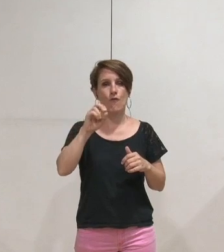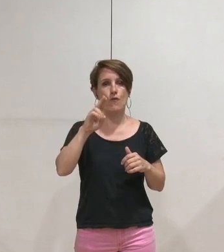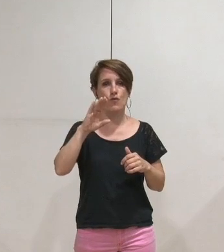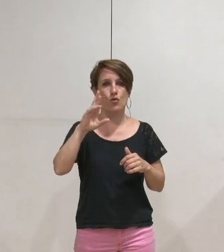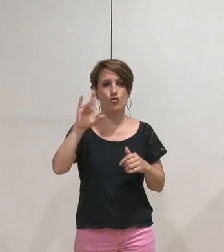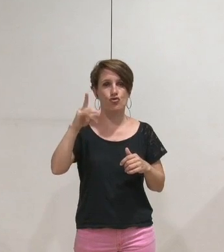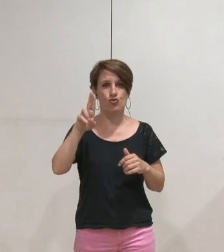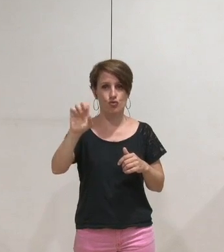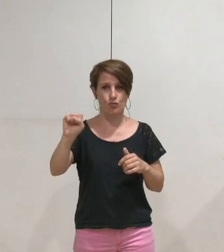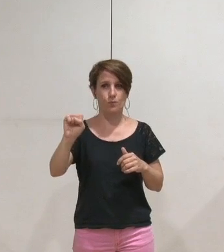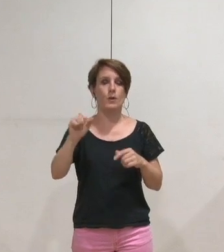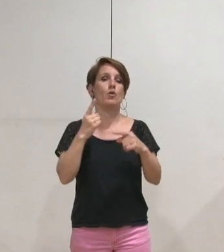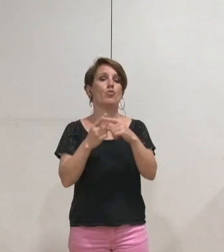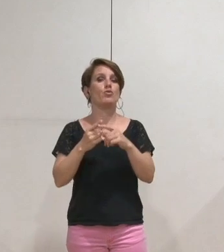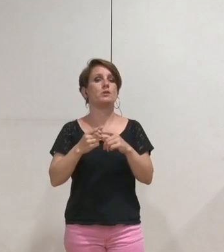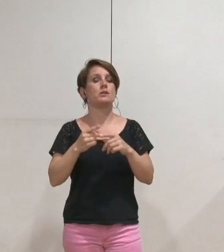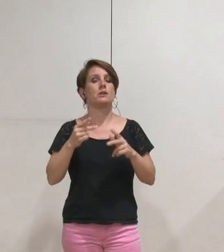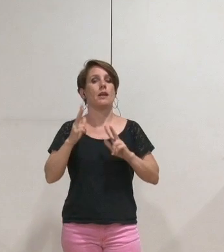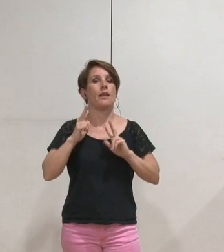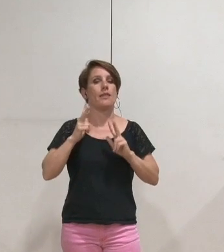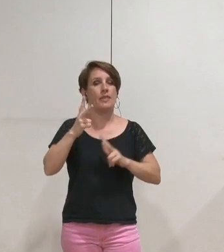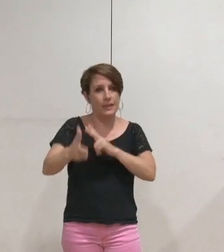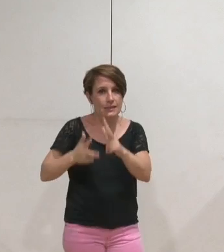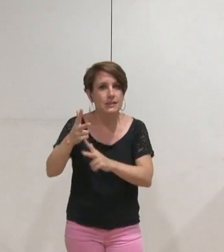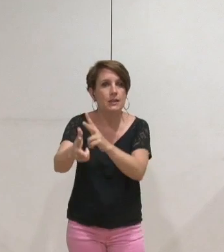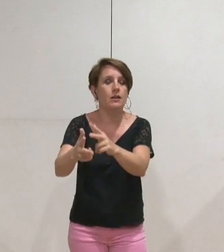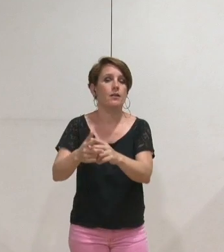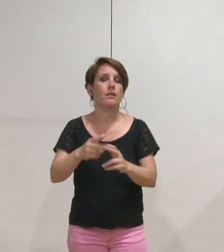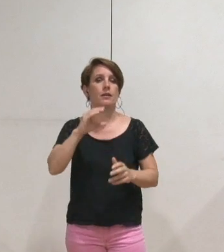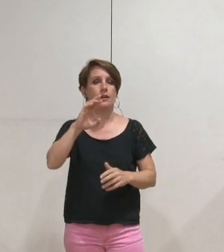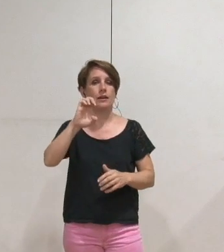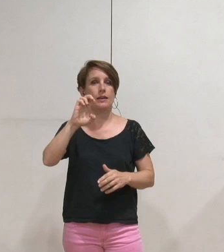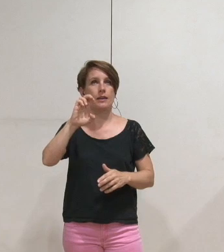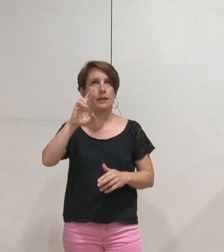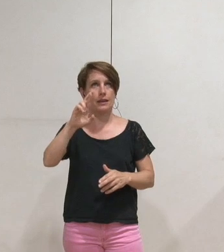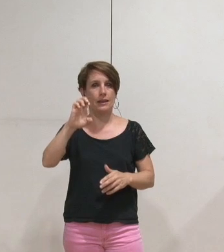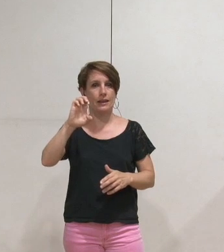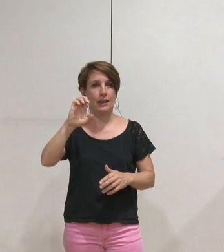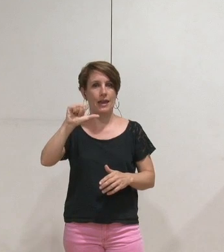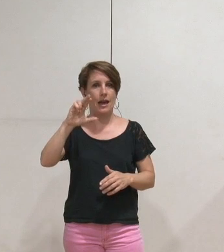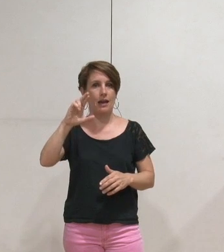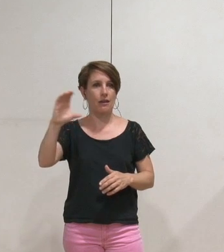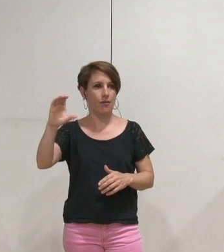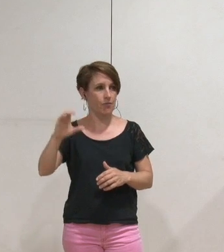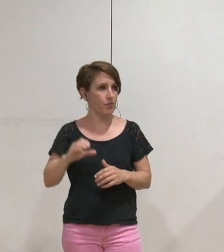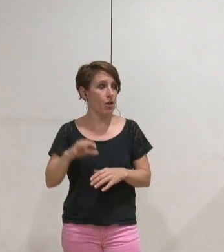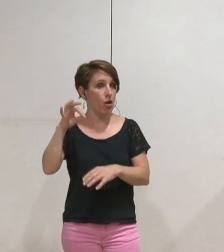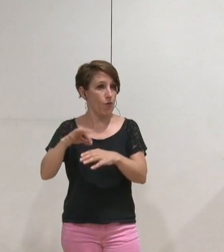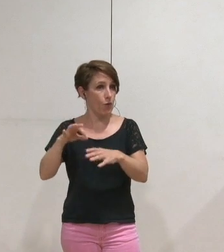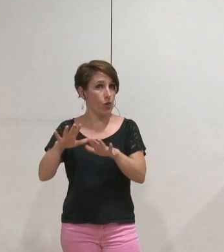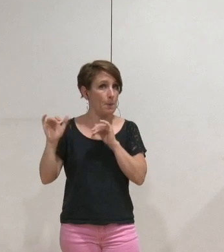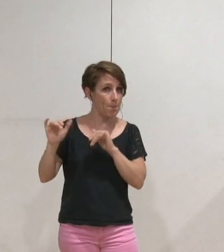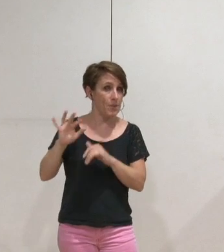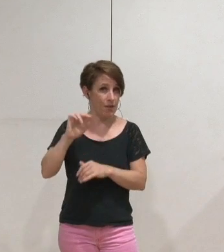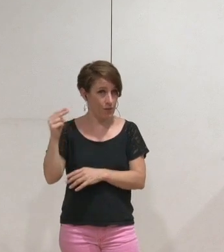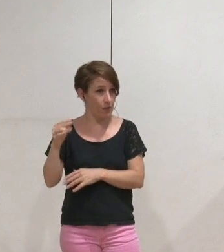disposition de locaux avec le tricycle et le créarc qui ne prend pas part au vote pardon qui s'abstient